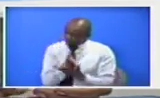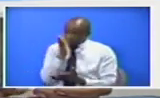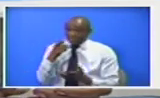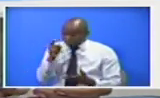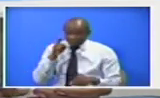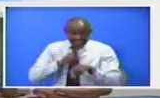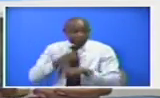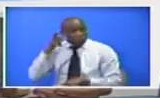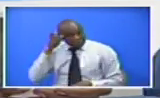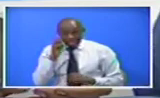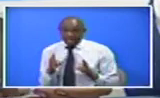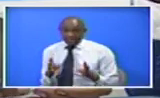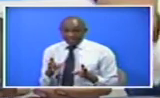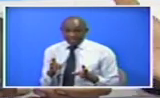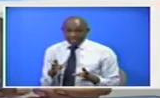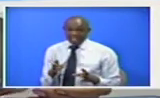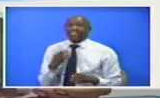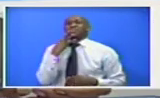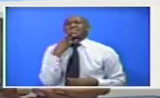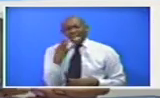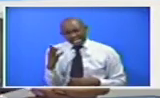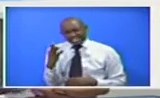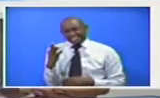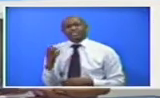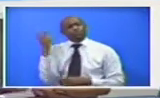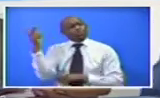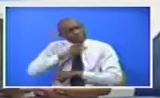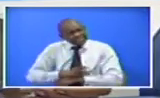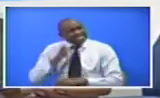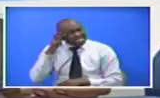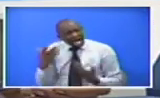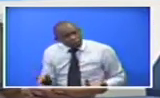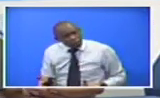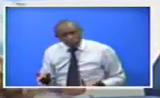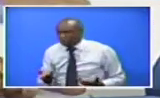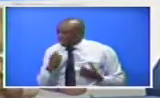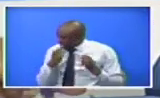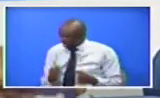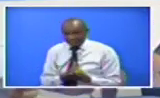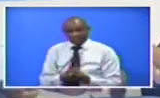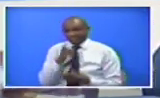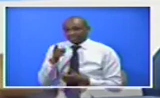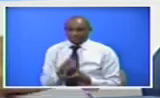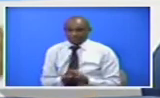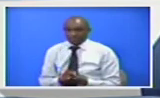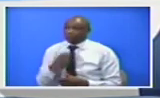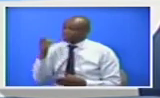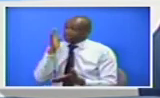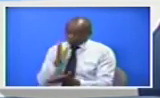hawana muda. Kwa sababu appeals 300 zinasikizwa kwa siku mbili ama siku tatu. Kwa hivyo hizi tribunals kusema